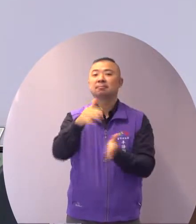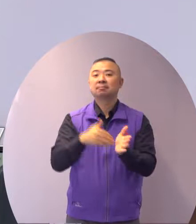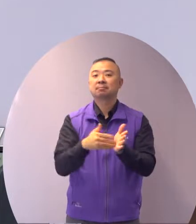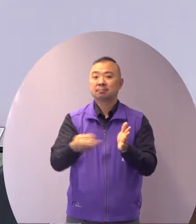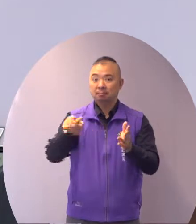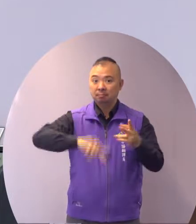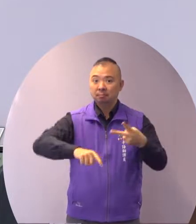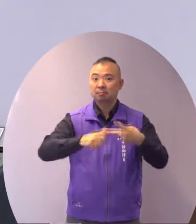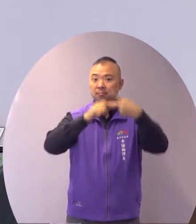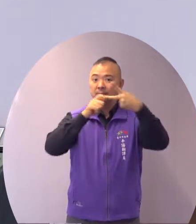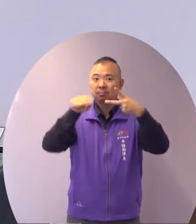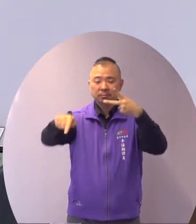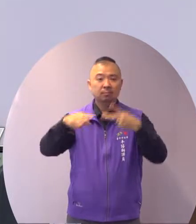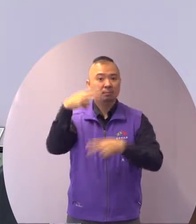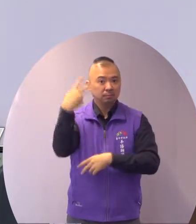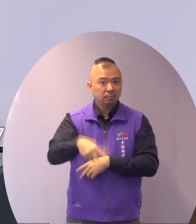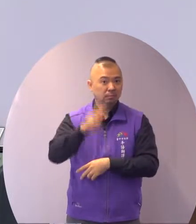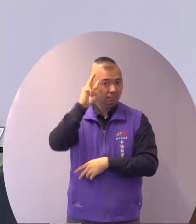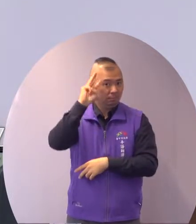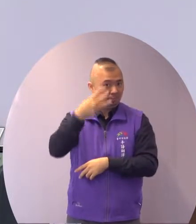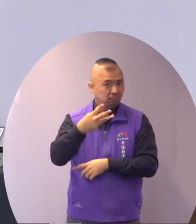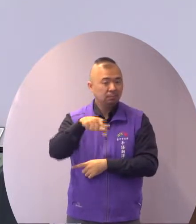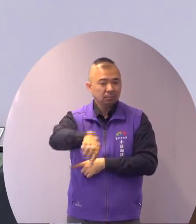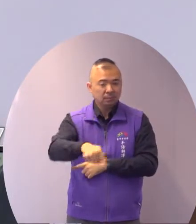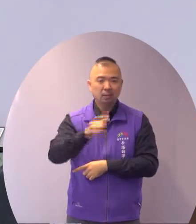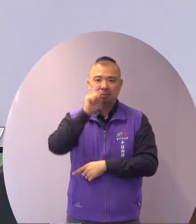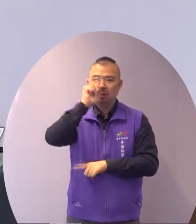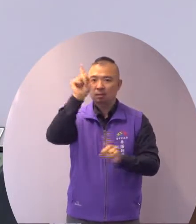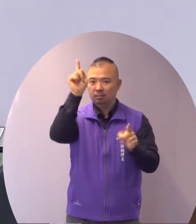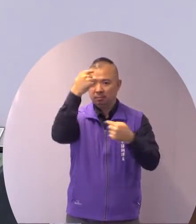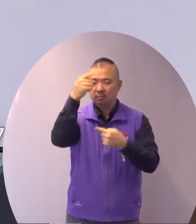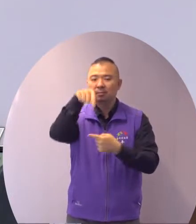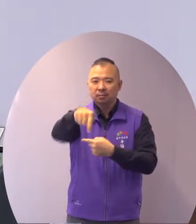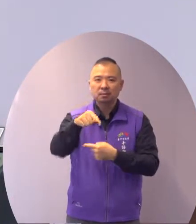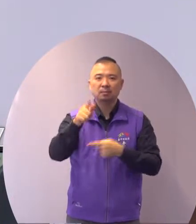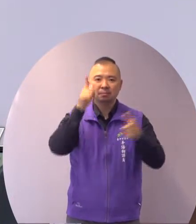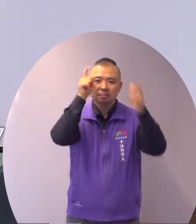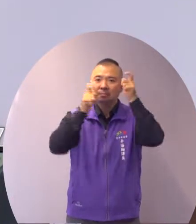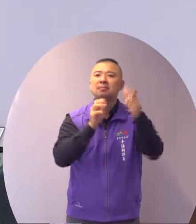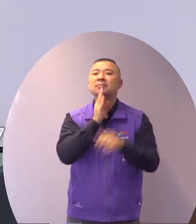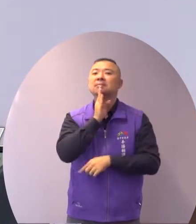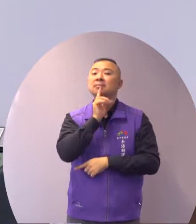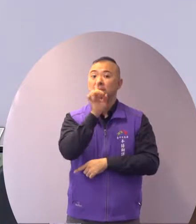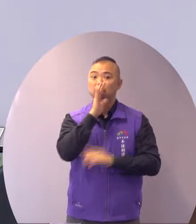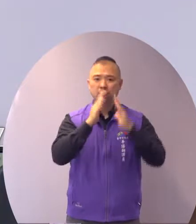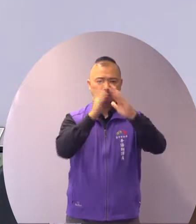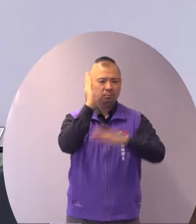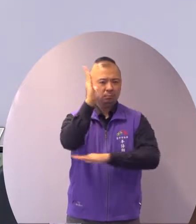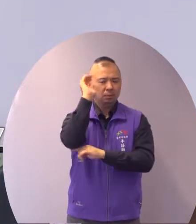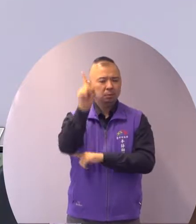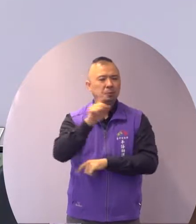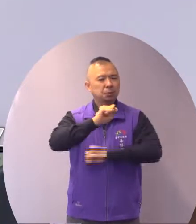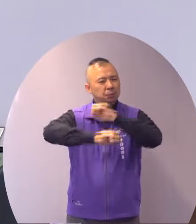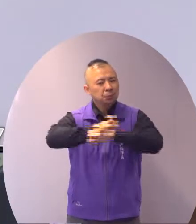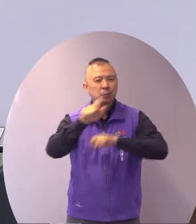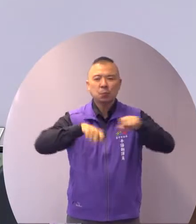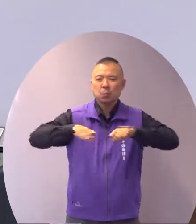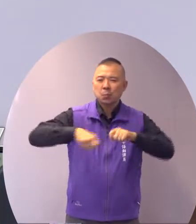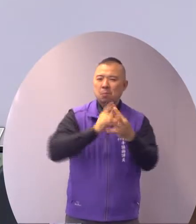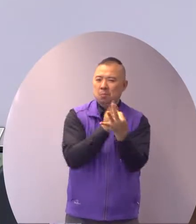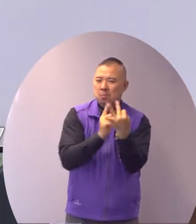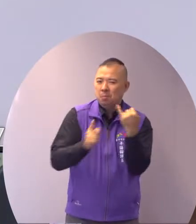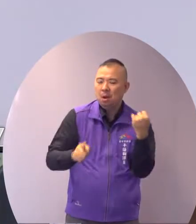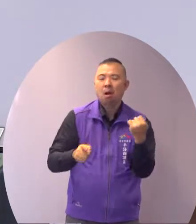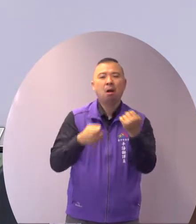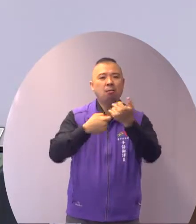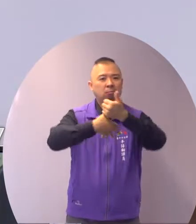点，再过3天就是过年了，新年元旦，所以呢，台中市政府准备了一系列的活动，要